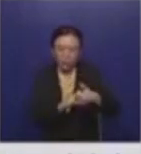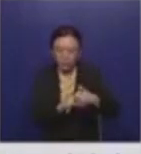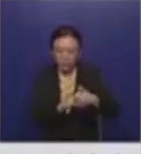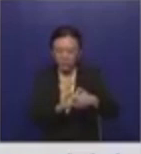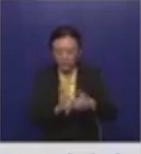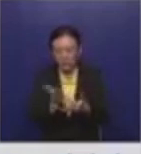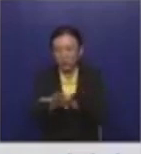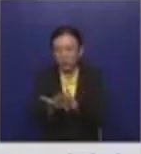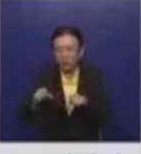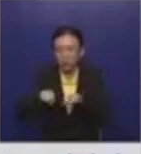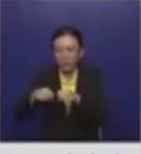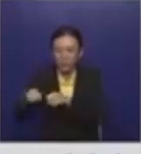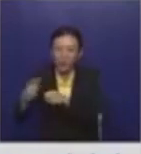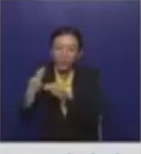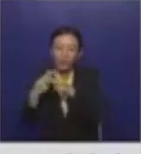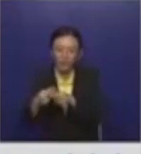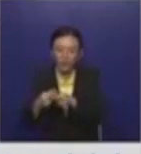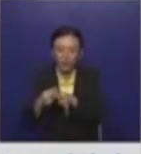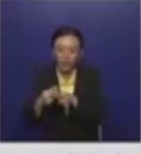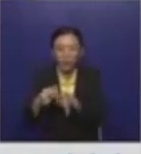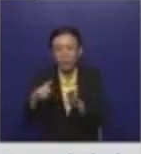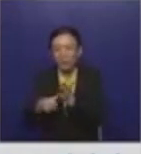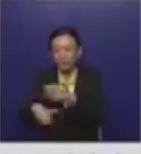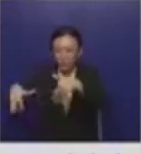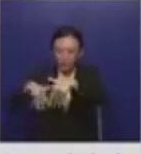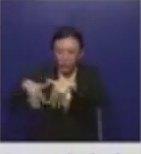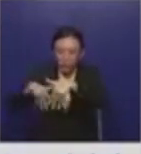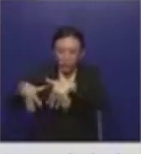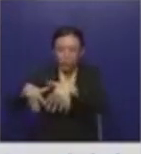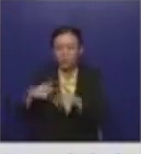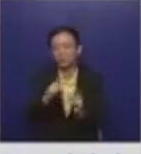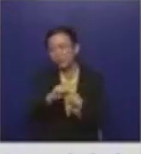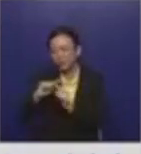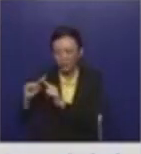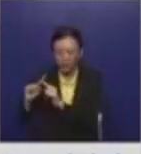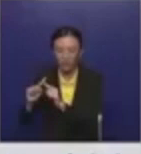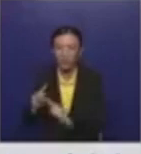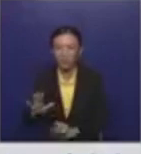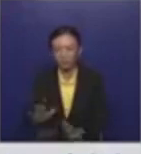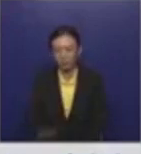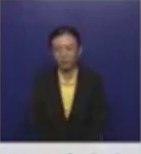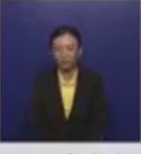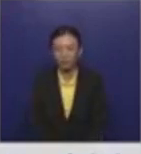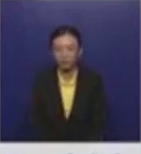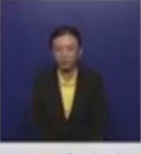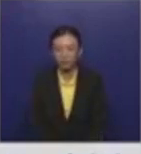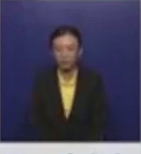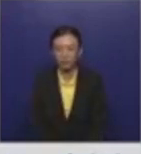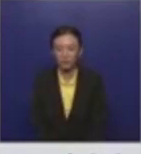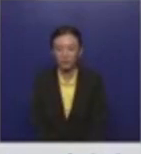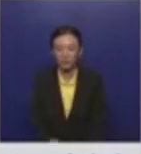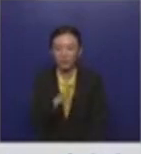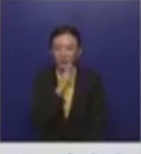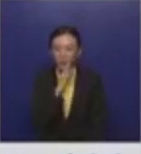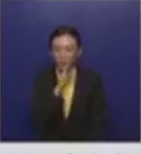ำไรเขาภาษีท้องถิ่นอะไรเยอะแยะไปหมดเนี่ยเขาเหล่านั้นเนี่ยเมื่อเจอสภ